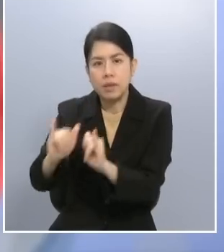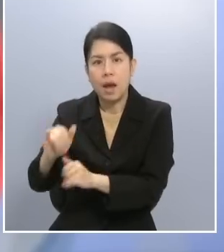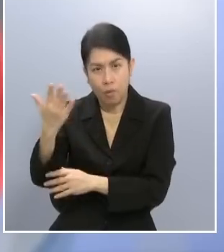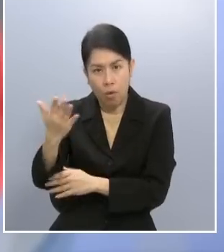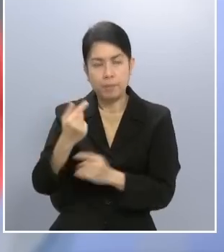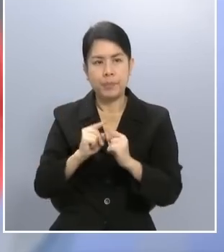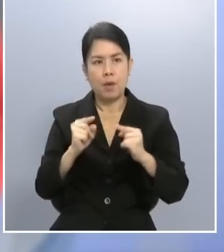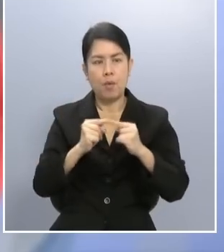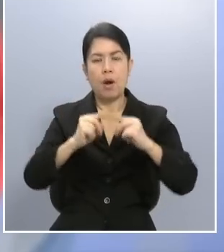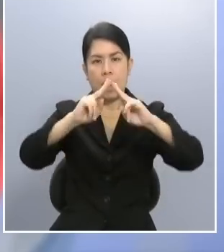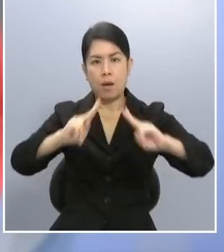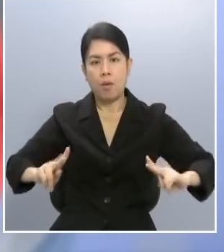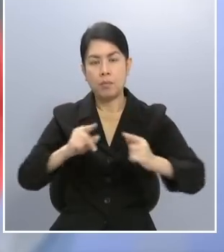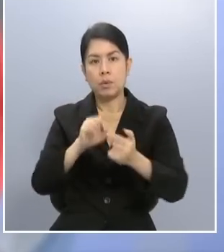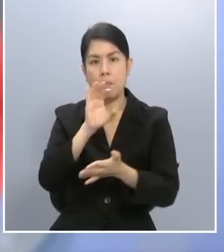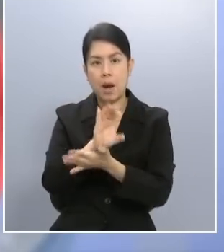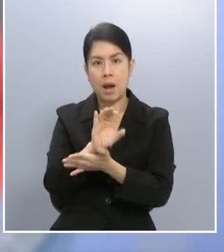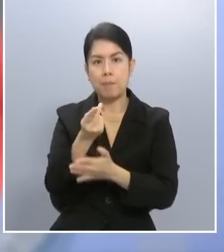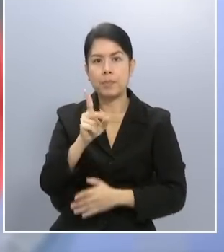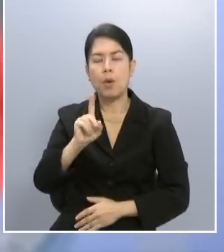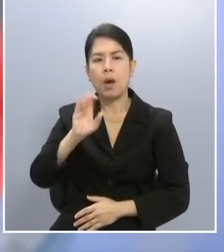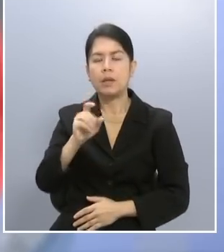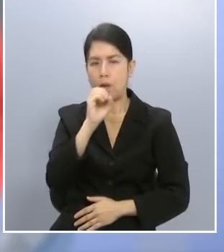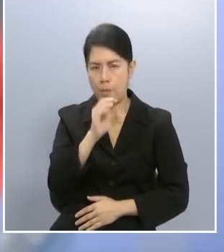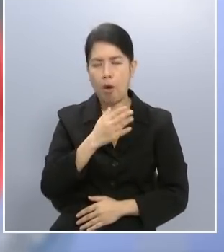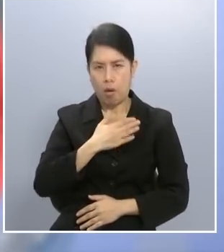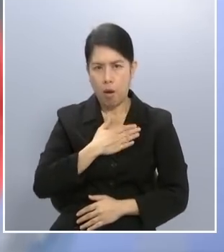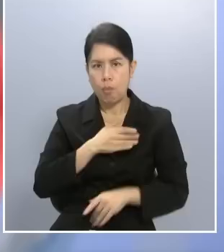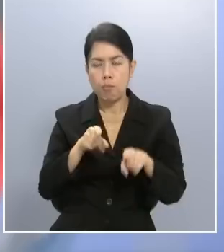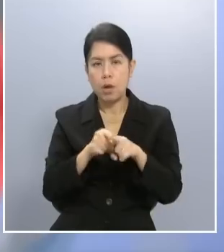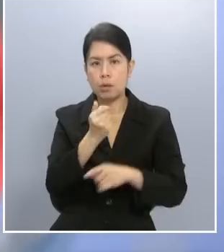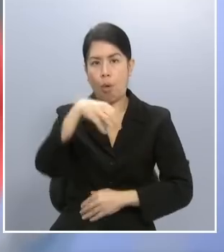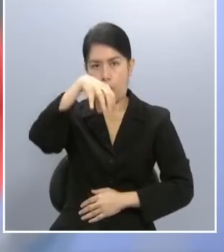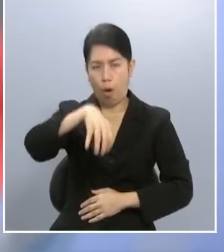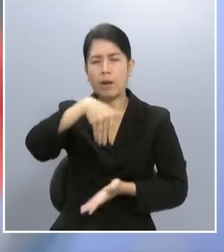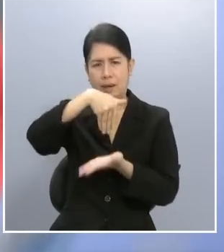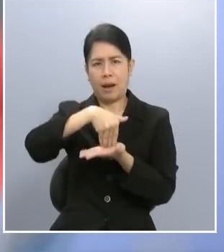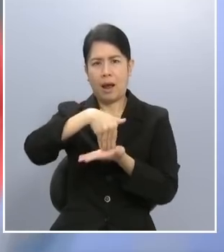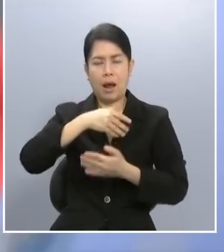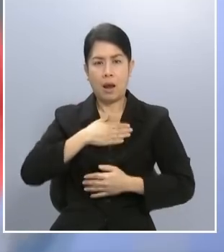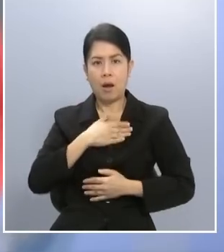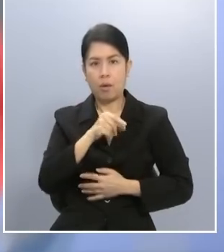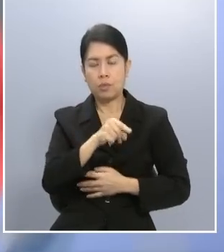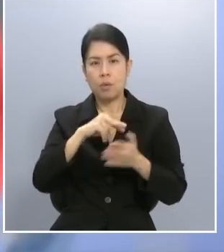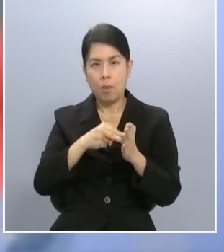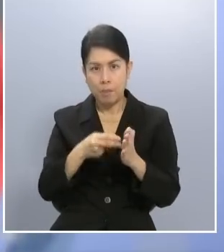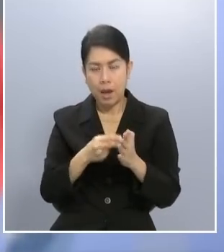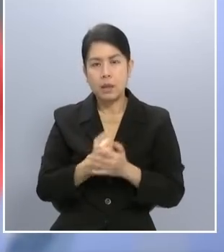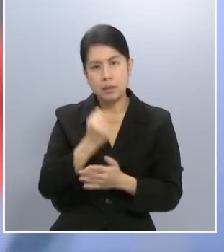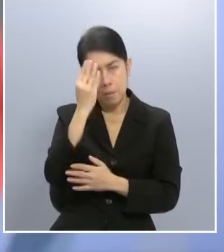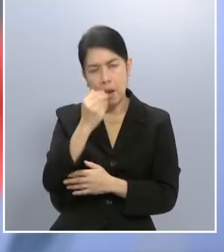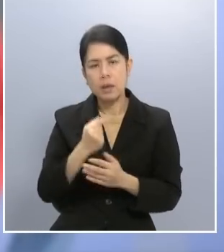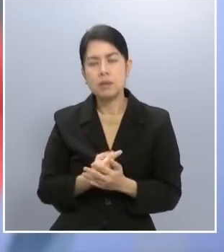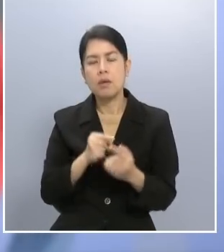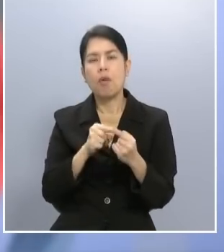ยังไม่ได้ไม่ได้เป็นเจ้าของบ้านโดยตรงไงเป็นการบังคับขายบังคับขายคือตัวของเจ้าของเองเนี่ยเขาก็ไม่ได้อยากจะให้ขายหรอกเจ้าของเก่าอ่ะ